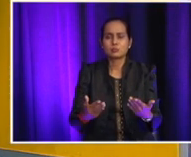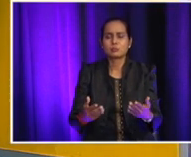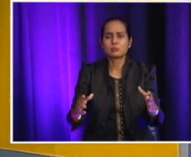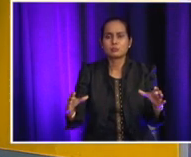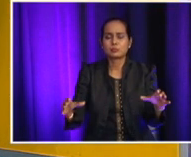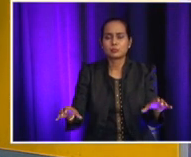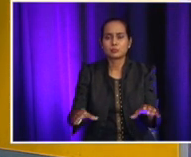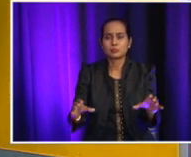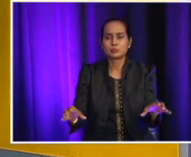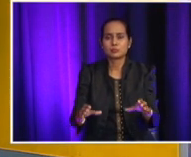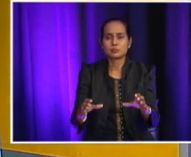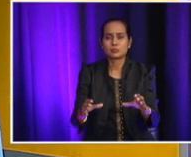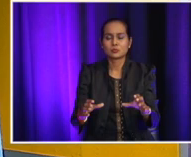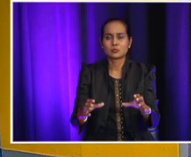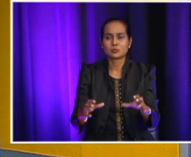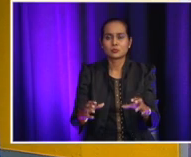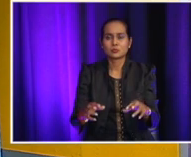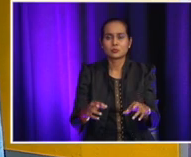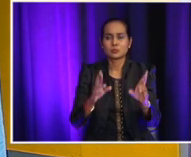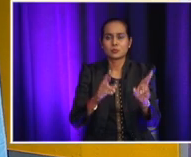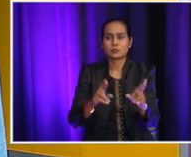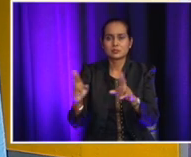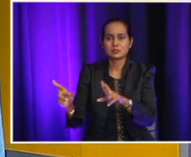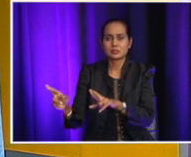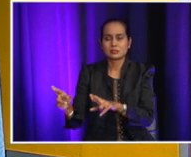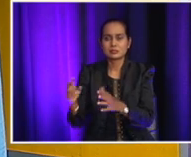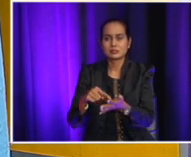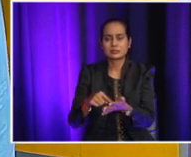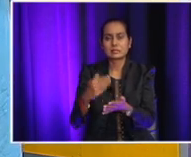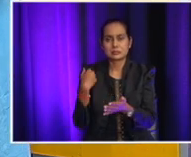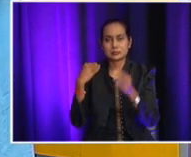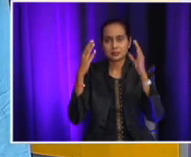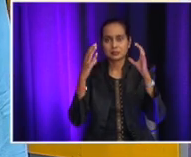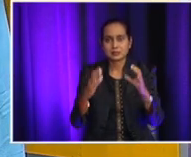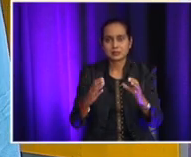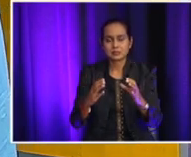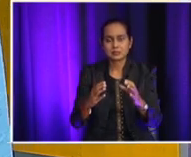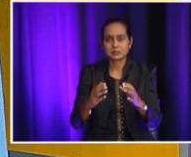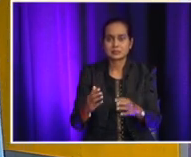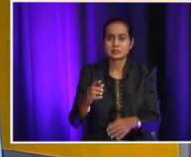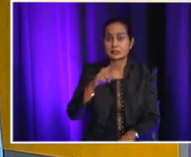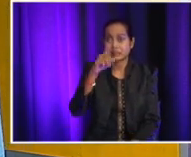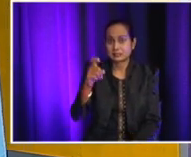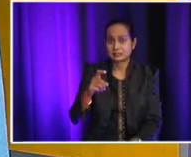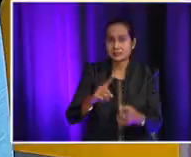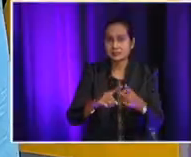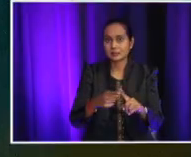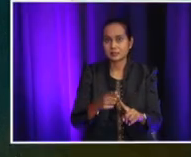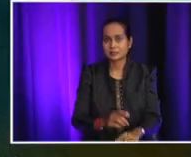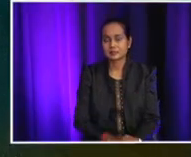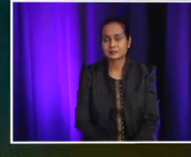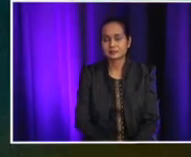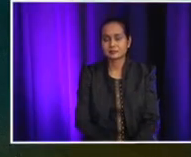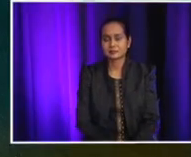di rancang oleh pihak Kementerian dia ada cara dia Jadi kita tanya kawan-kawan kita nih ya